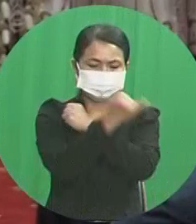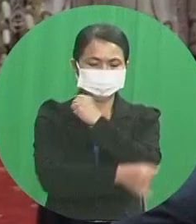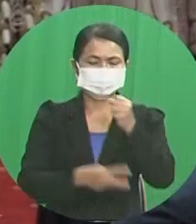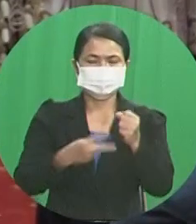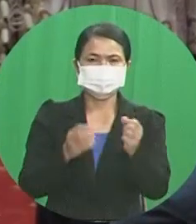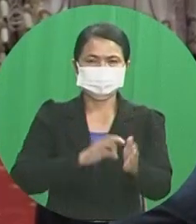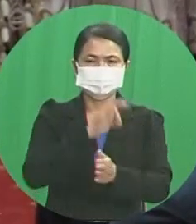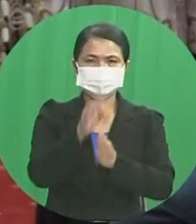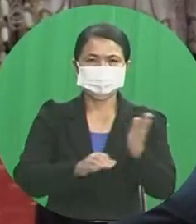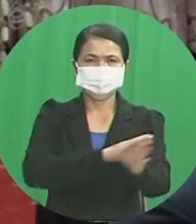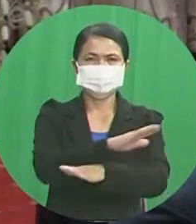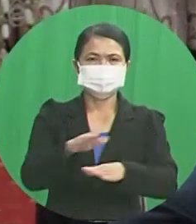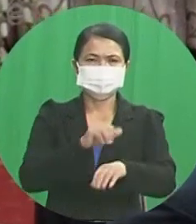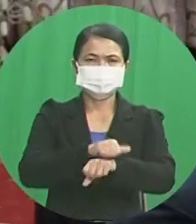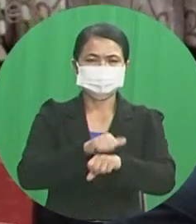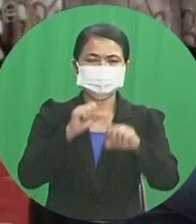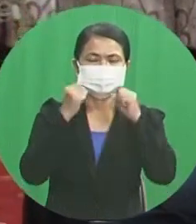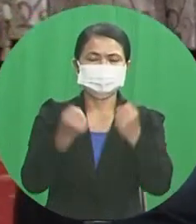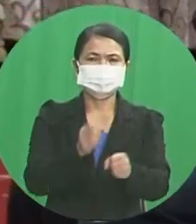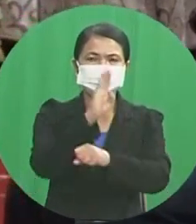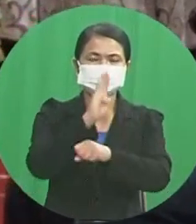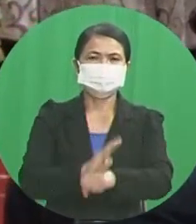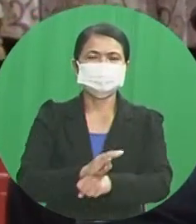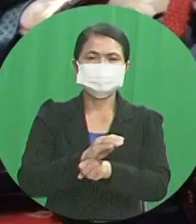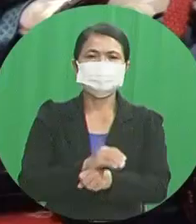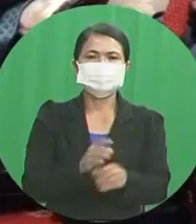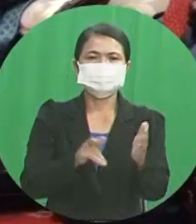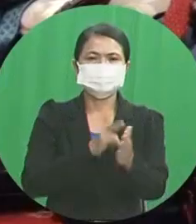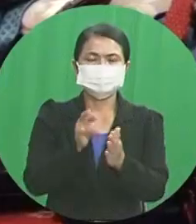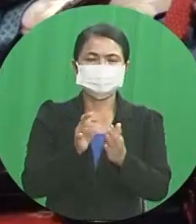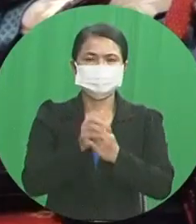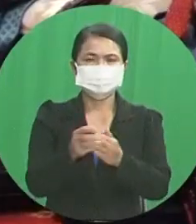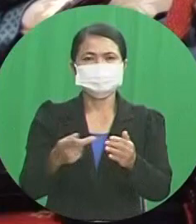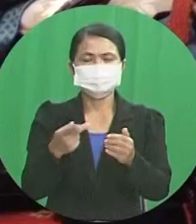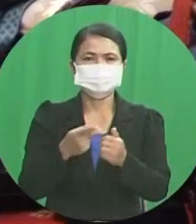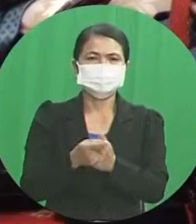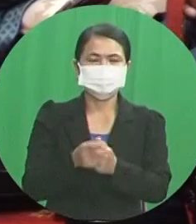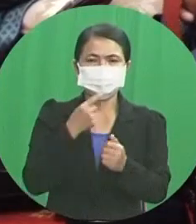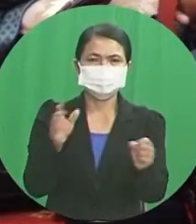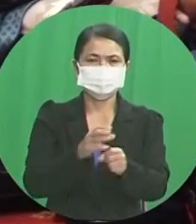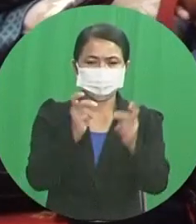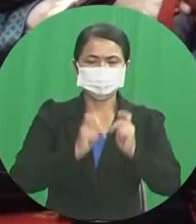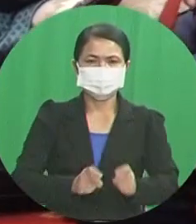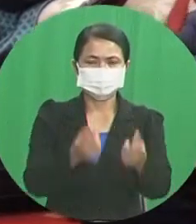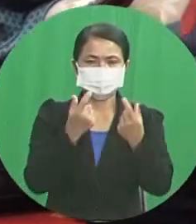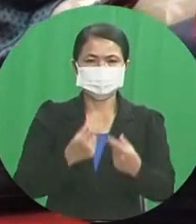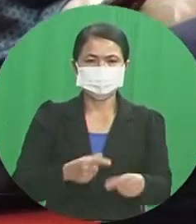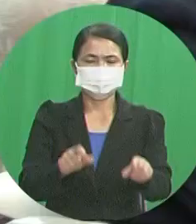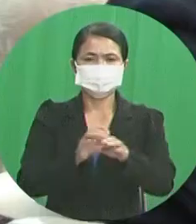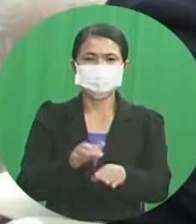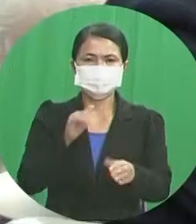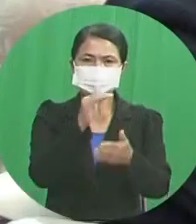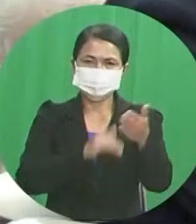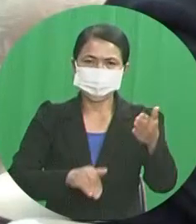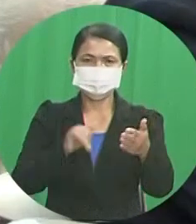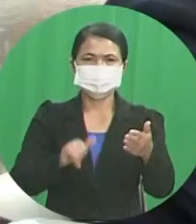លើគ្រប់វិស័យទាំងការងារសង្គមពាណិជ្ជកម្មពិសេសរដ្ឋាភិបាលទាំងពីរបានសន្យាខិតខំដោះស្រាយបញ្ហានៅសេសស